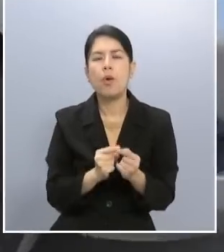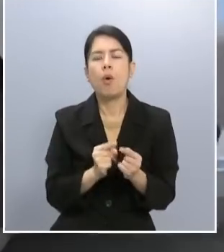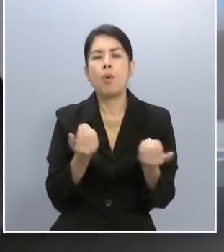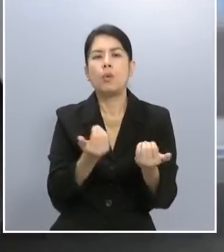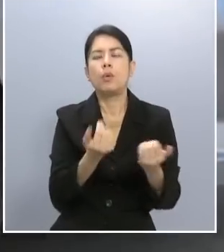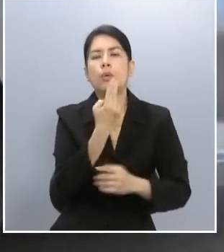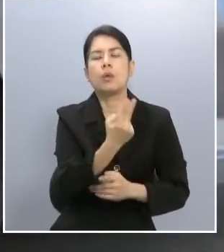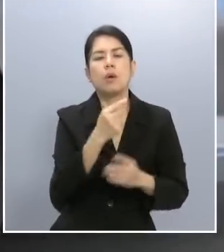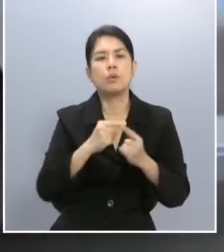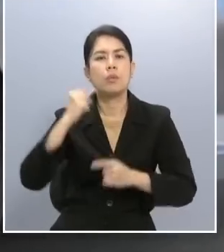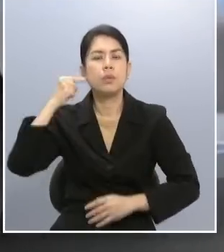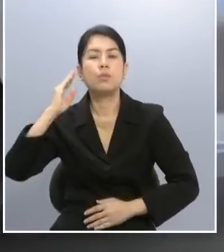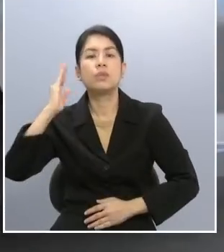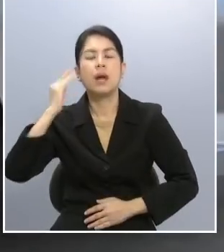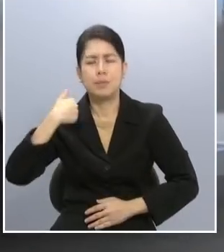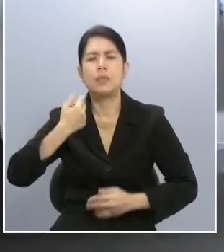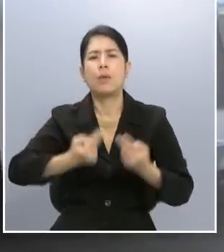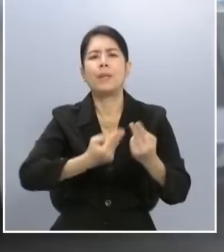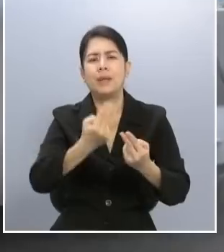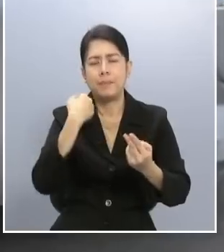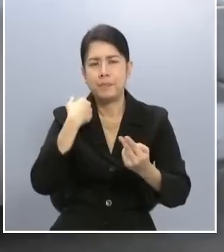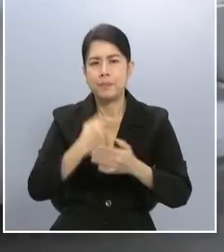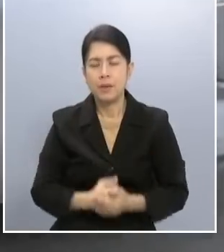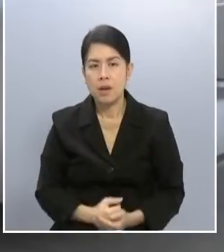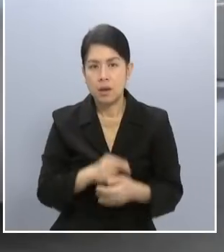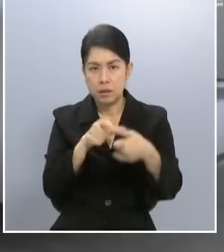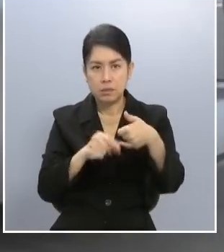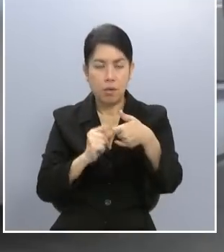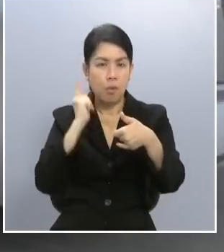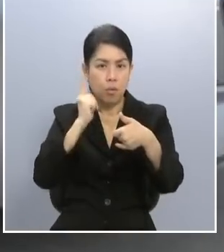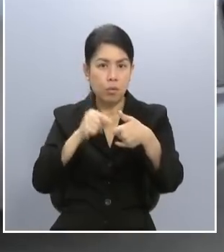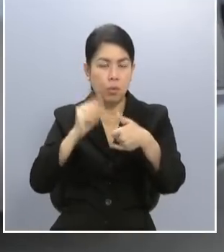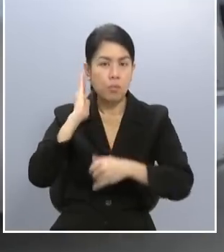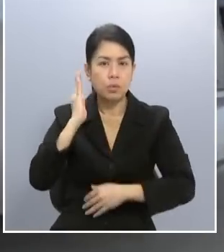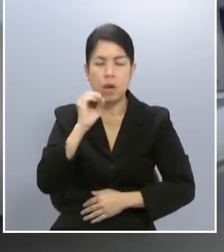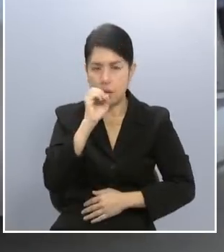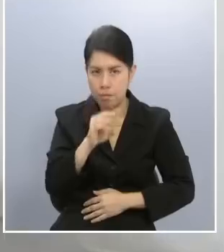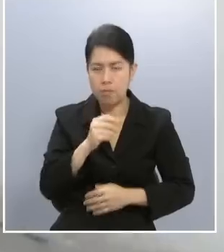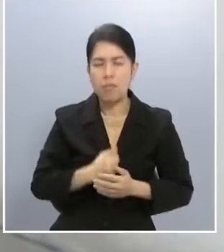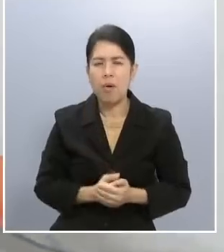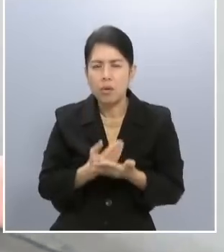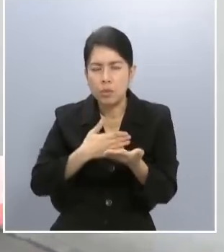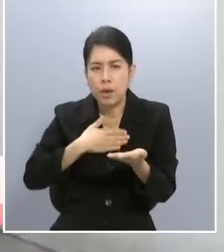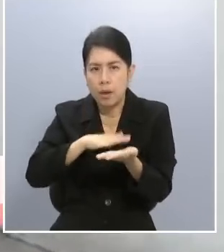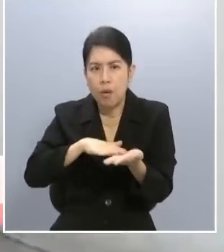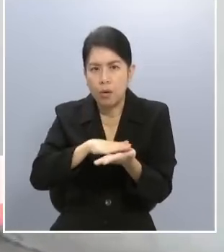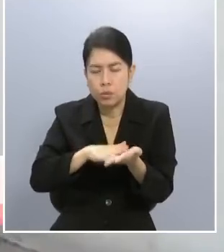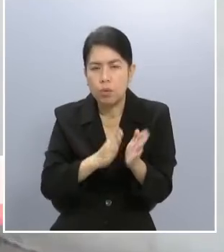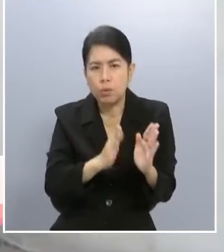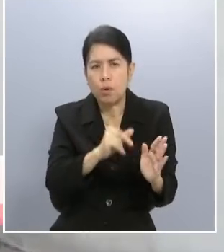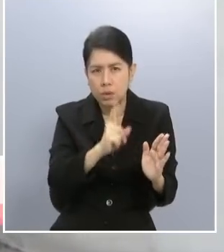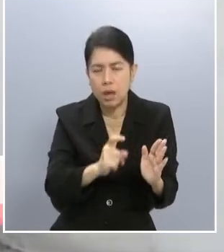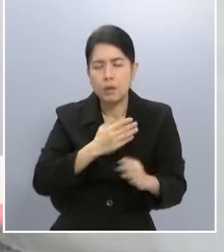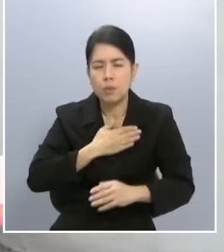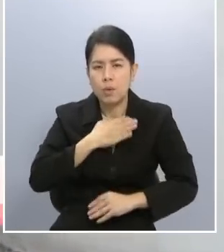ส่งพ่อขึ้นรถทั้งลูกเรียกชาพูดกับผู้สื่อข่าวนะคะบอกว่าขอโทษผู้เสียชีวิตที่ทำลงไปเป็นอารมณ์ชั่ววูบ